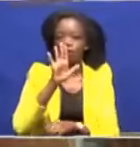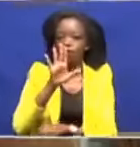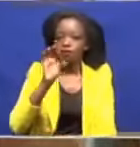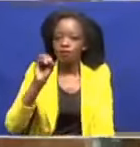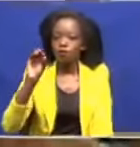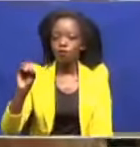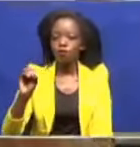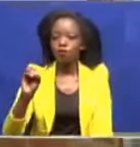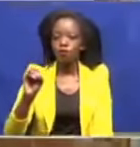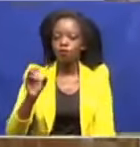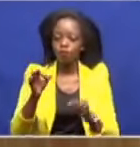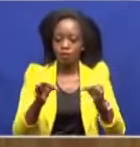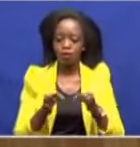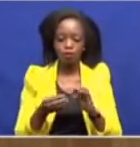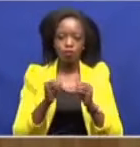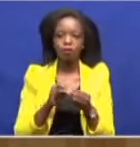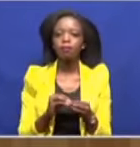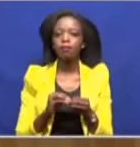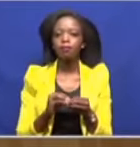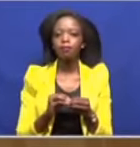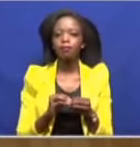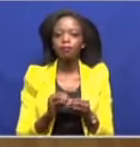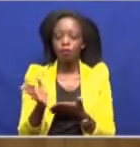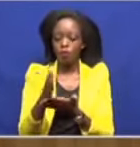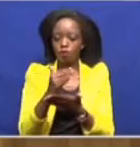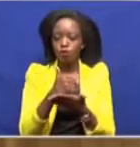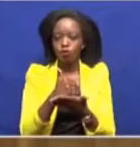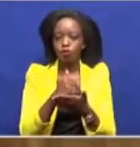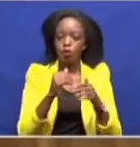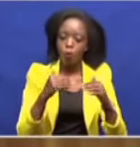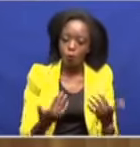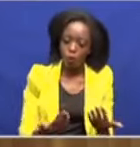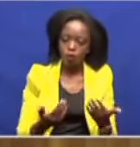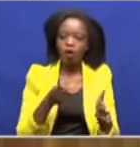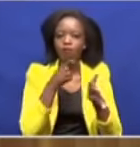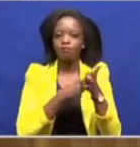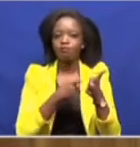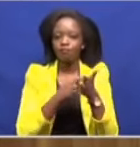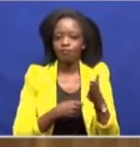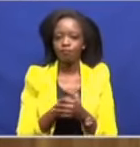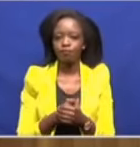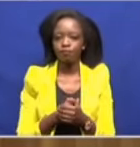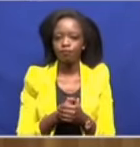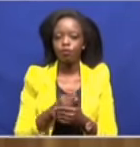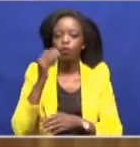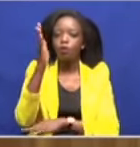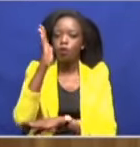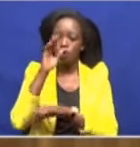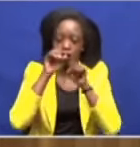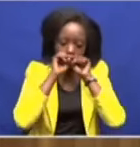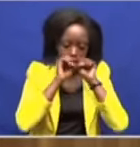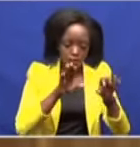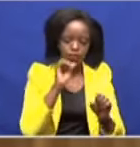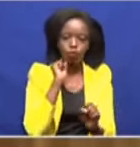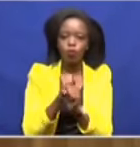527 500, account number offertory ama tithe. Mungu abariki kazi